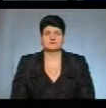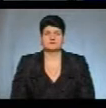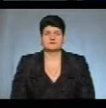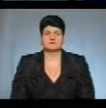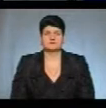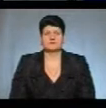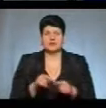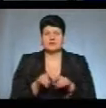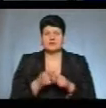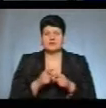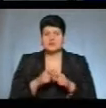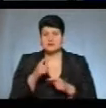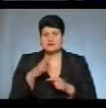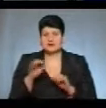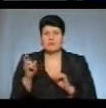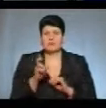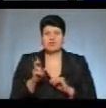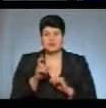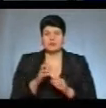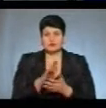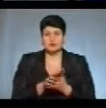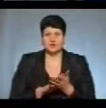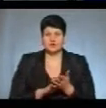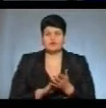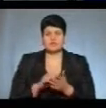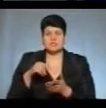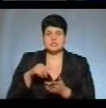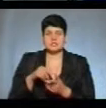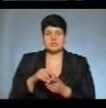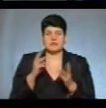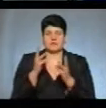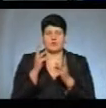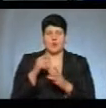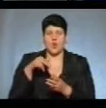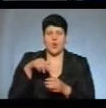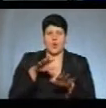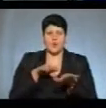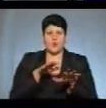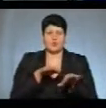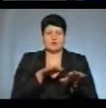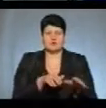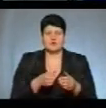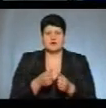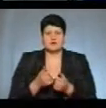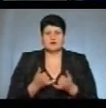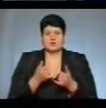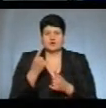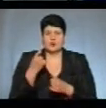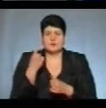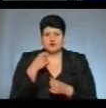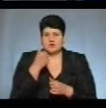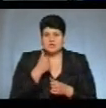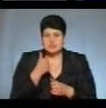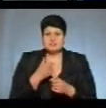І також у ці хвилини у Бережанах триває смолоскипна хода. Вона приурочена до 101-ї річниці бою під Крутами. Розпочалась